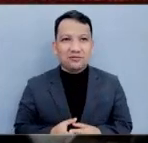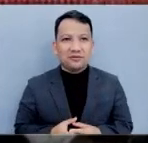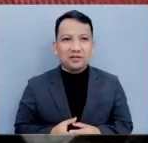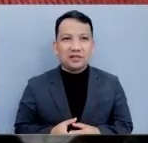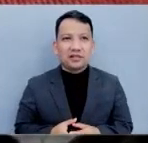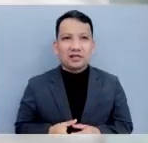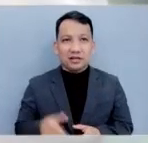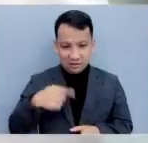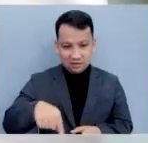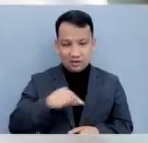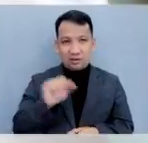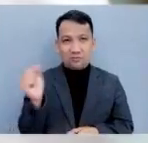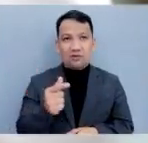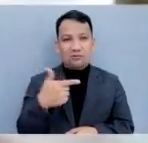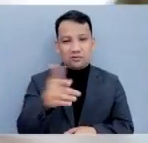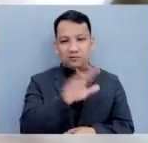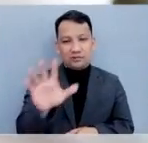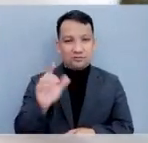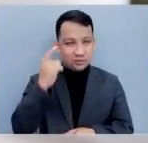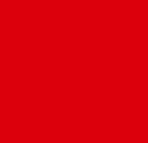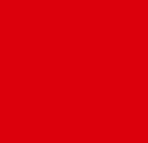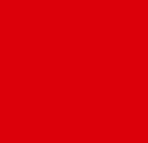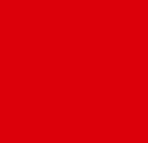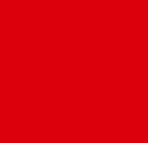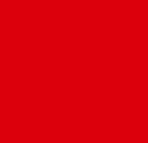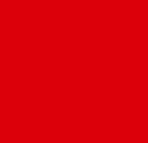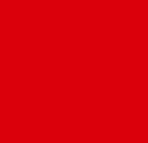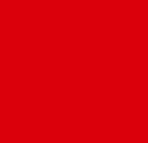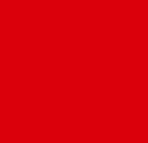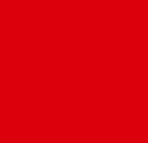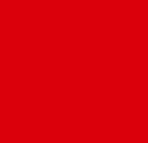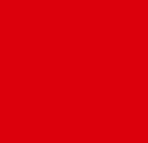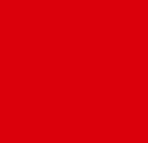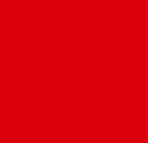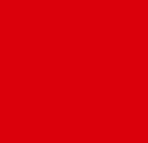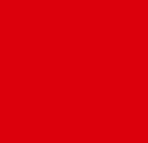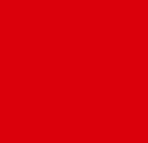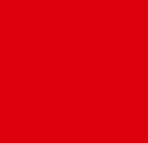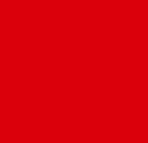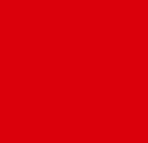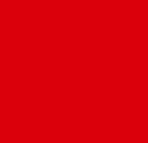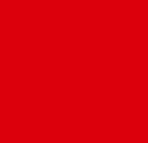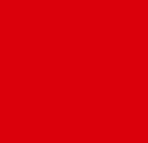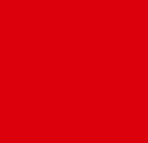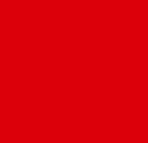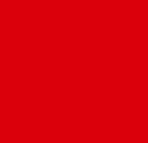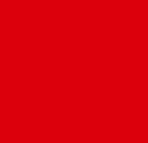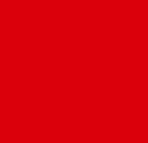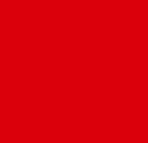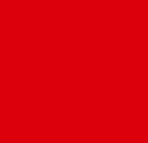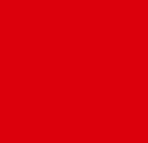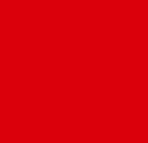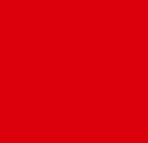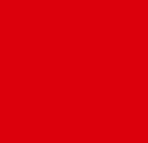Nagbabalita mula sa Frontline, Gio Robles, News 5. Mga kapatid, Julius Babaw po. Iba na ang may alam at may